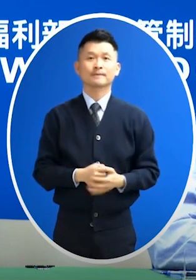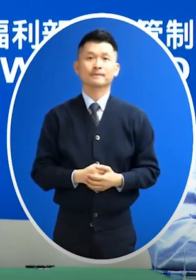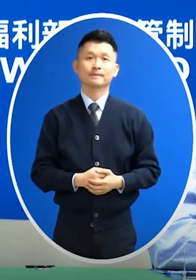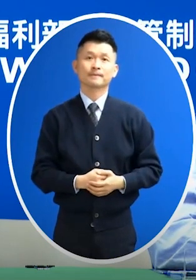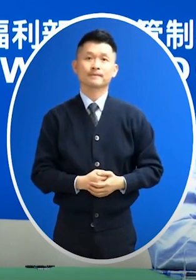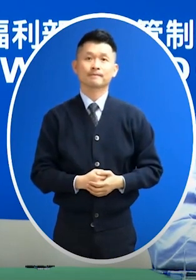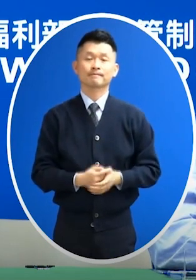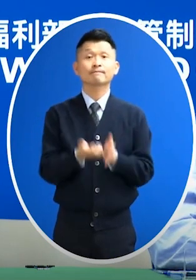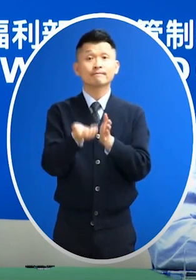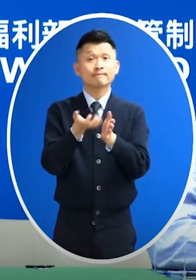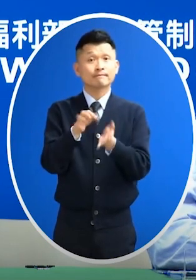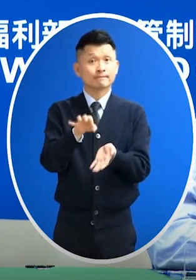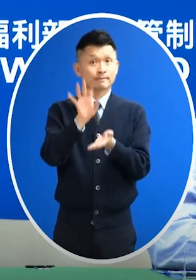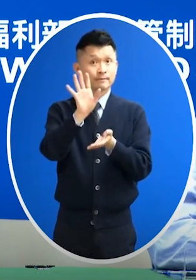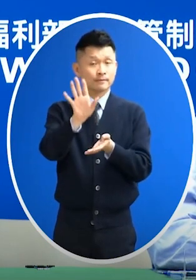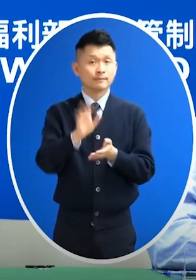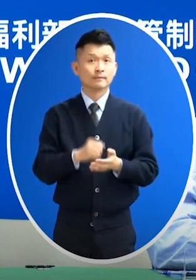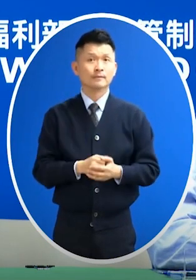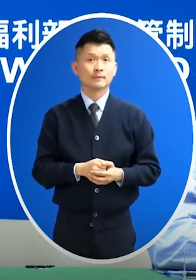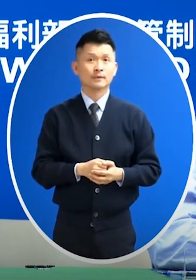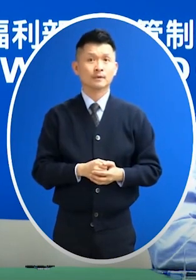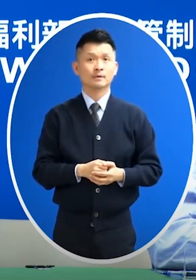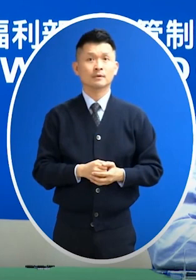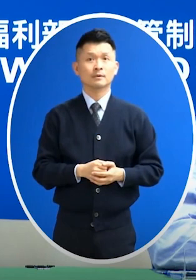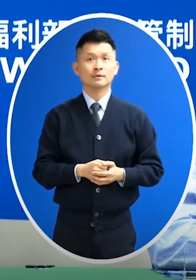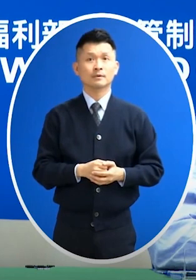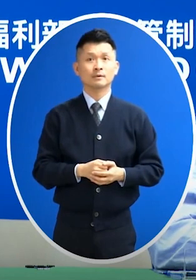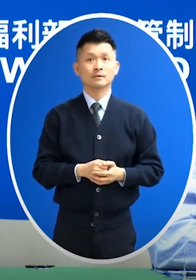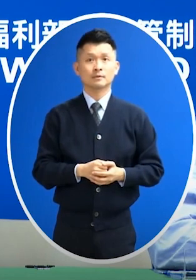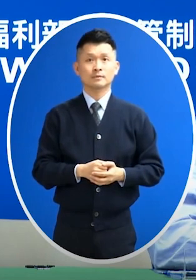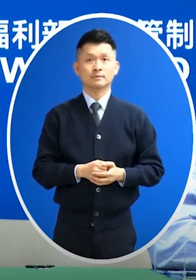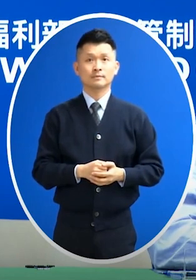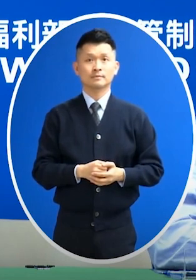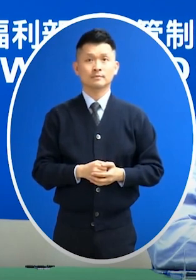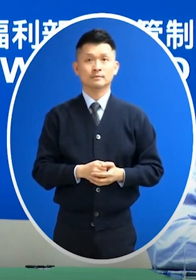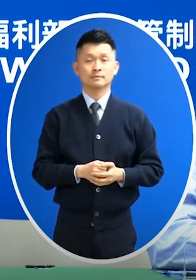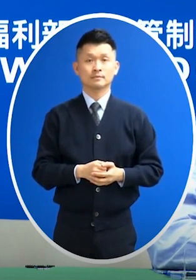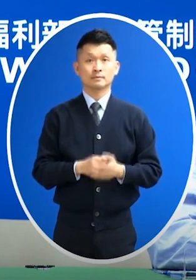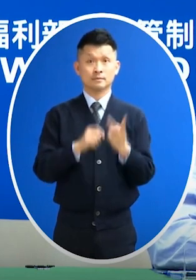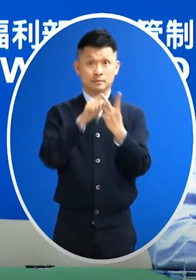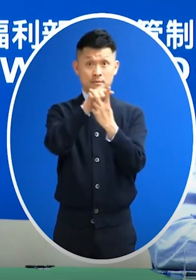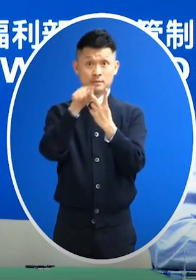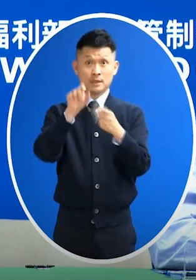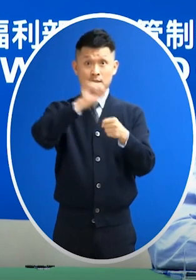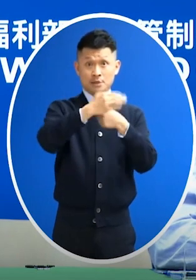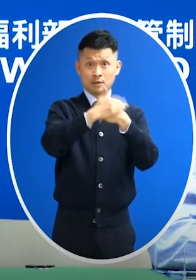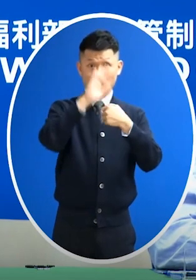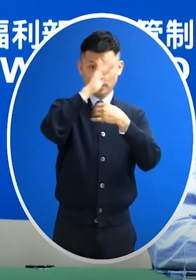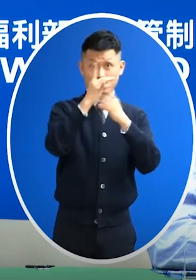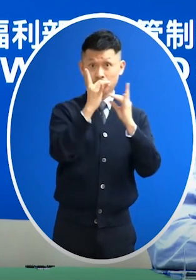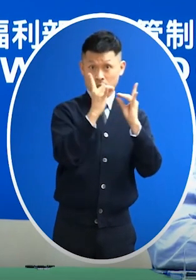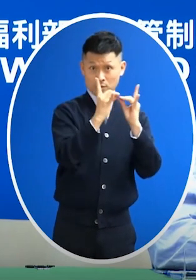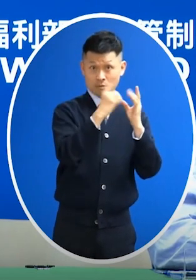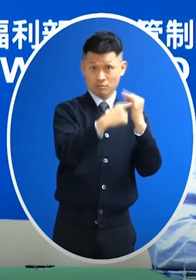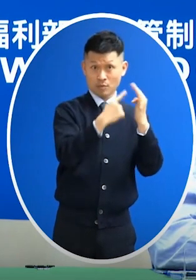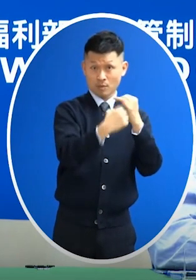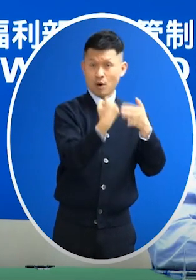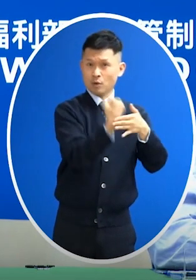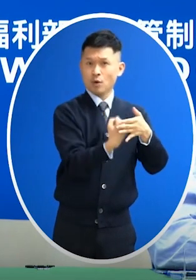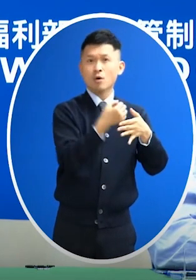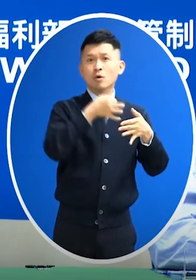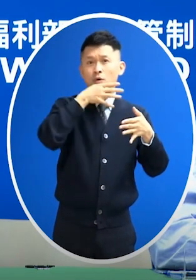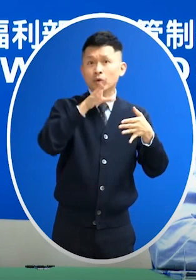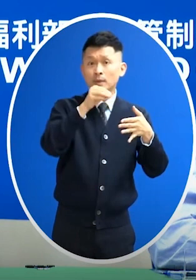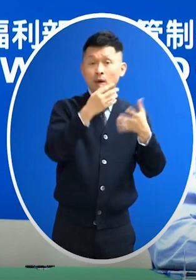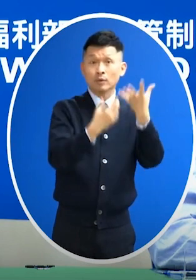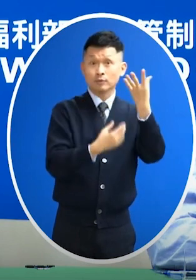通。那刚刚也有讲，就是说。我们也是一个那两个指标，就是加护病床这个我们医疗量能的这个部分